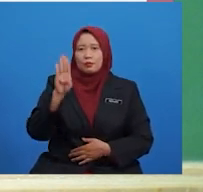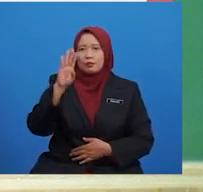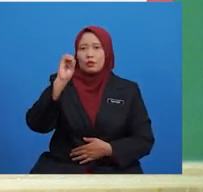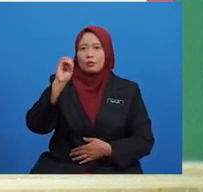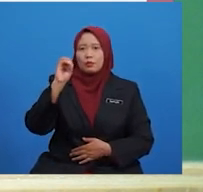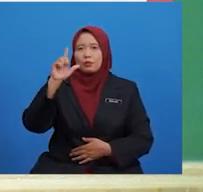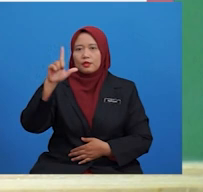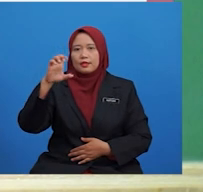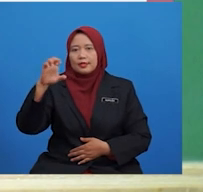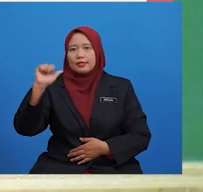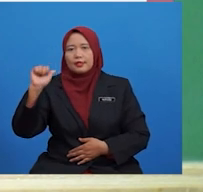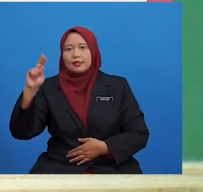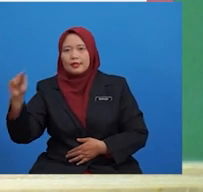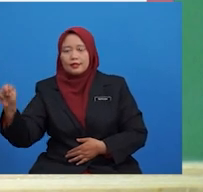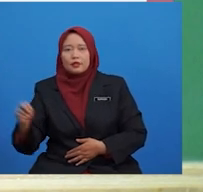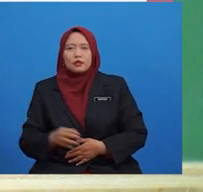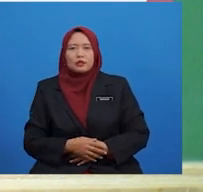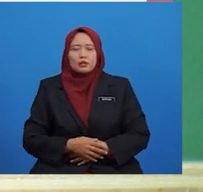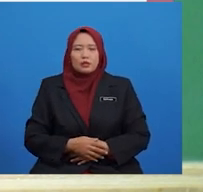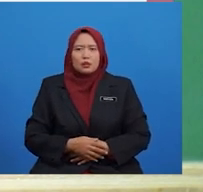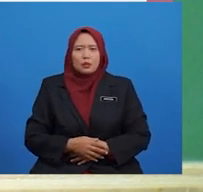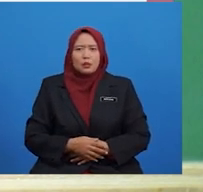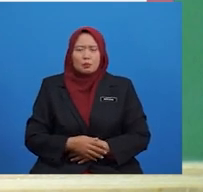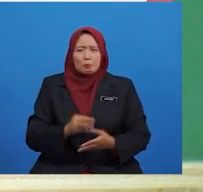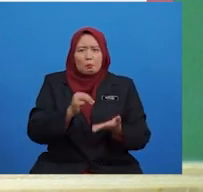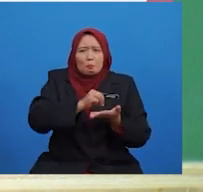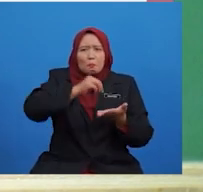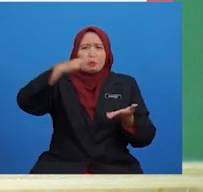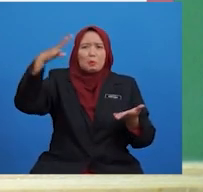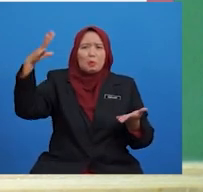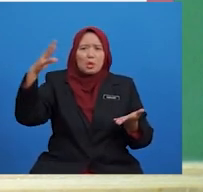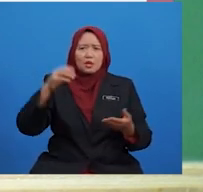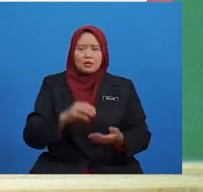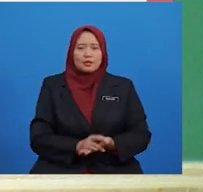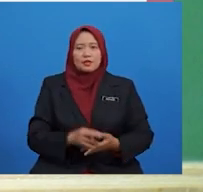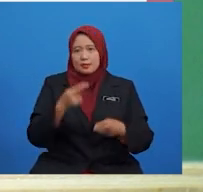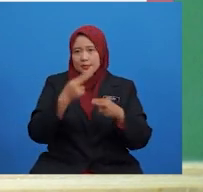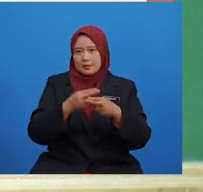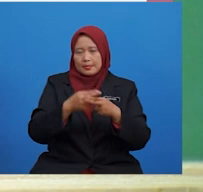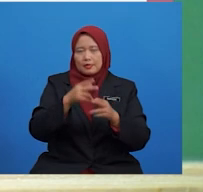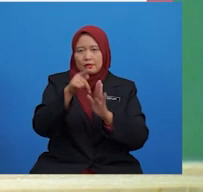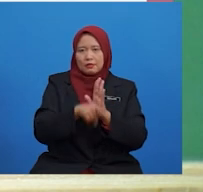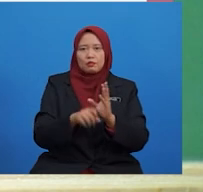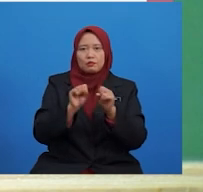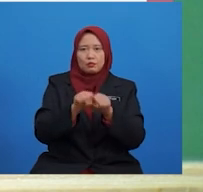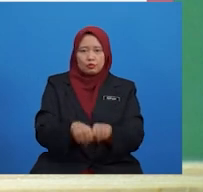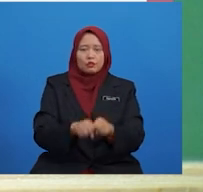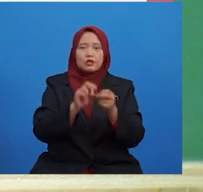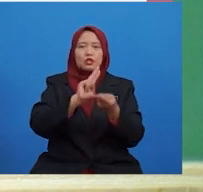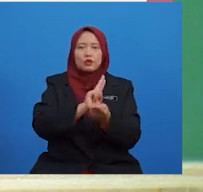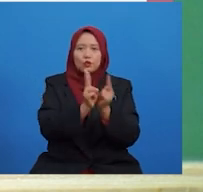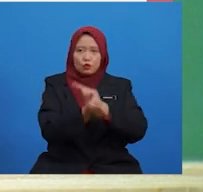manakala mahal pula merupakan nama pembolek ubah bagi jenis data